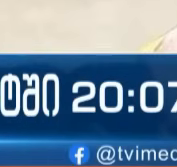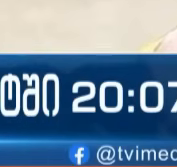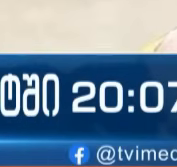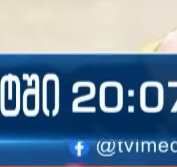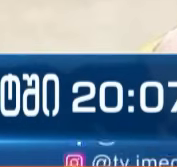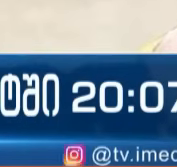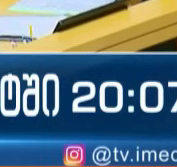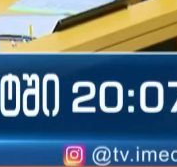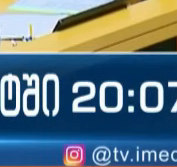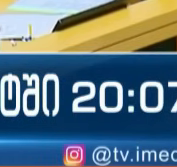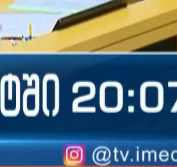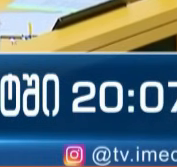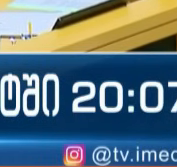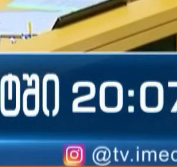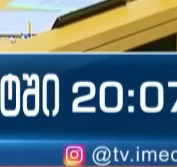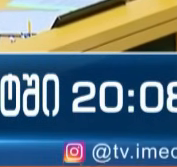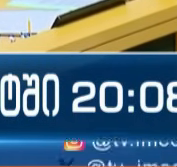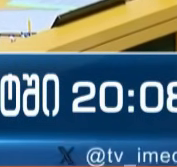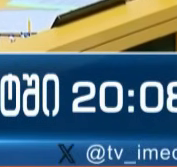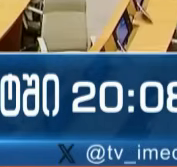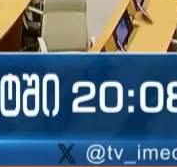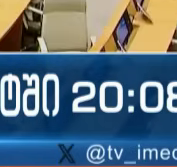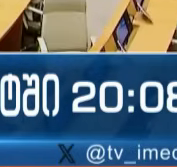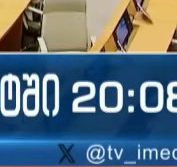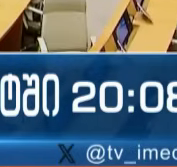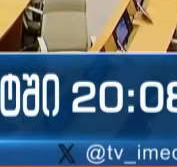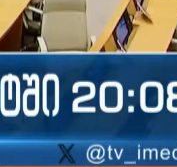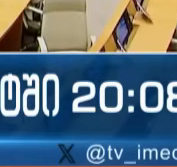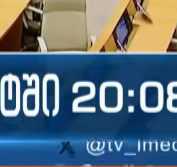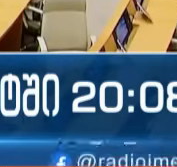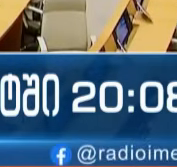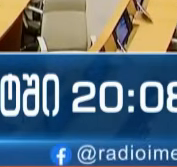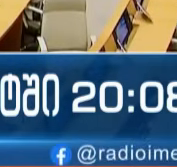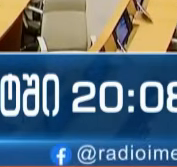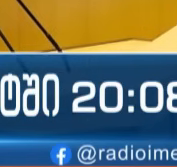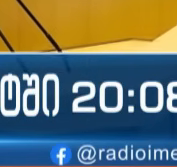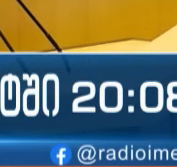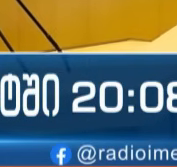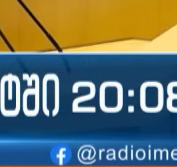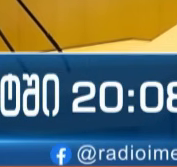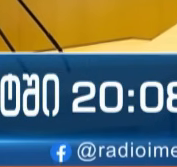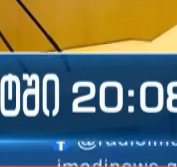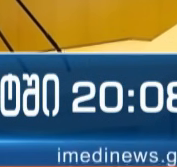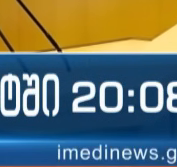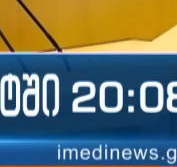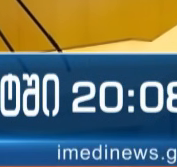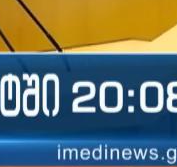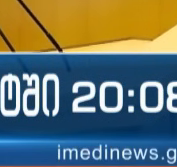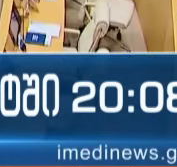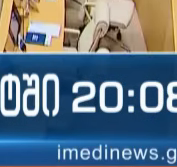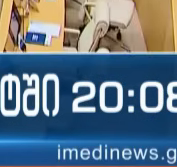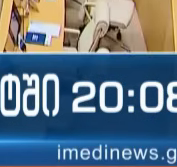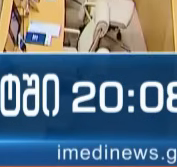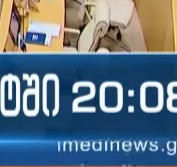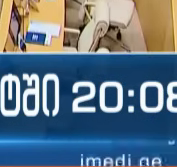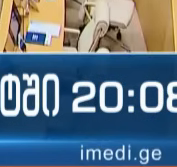დაკავშირებით ბრიუსელიდან პასუხს ელოდებოდა შეახსენეს ეკონომიკური წარმატების და ეკონომიკური მაჩვენებლების წარმატების შესახებ ინფორმაცია